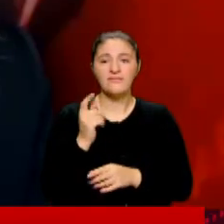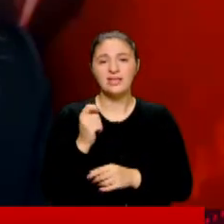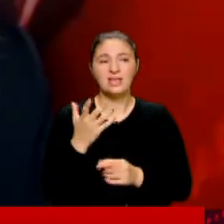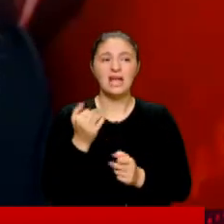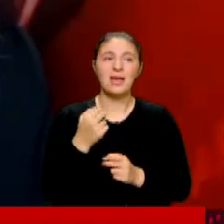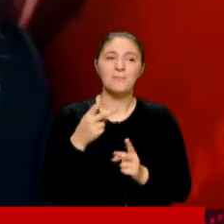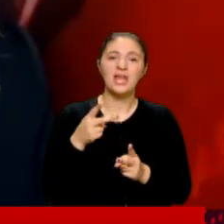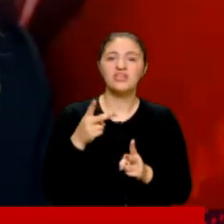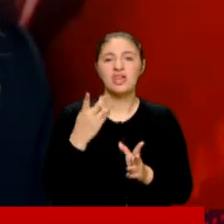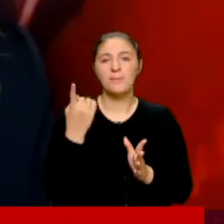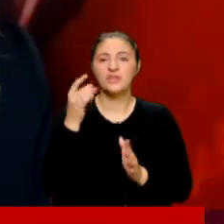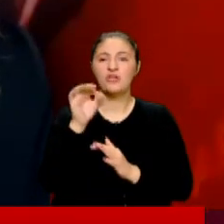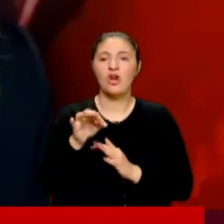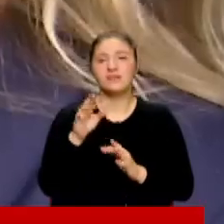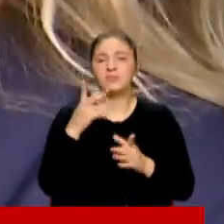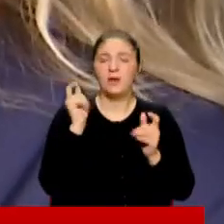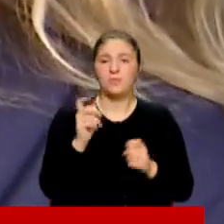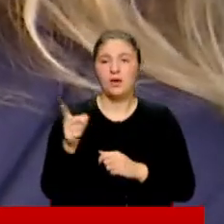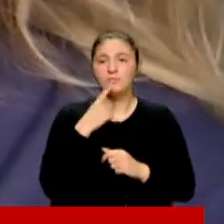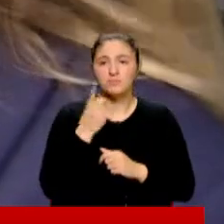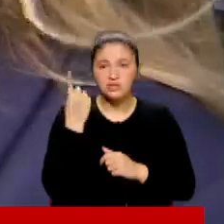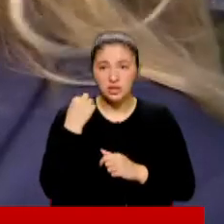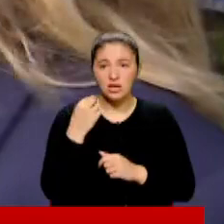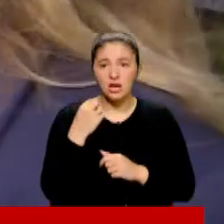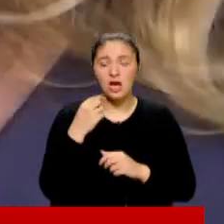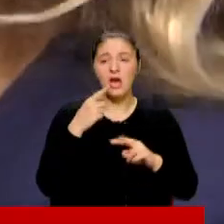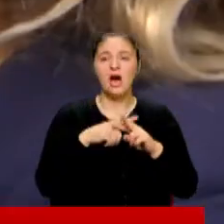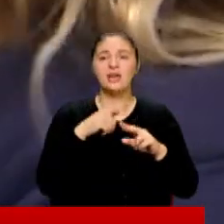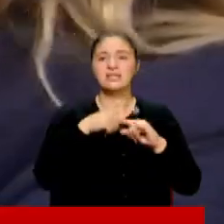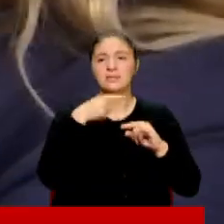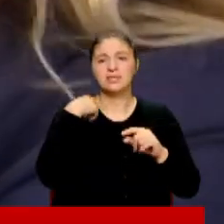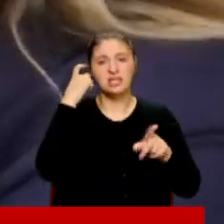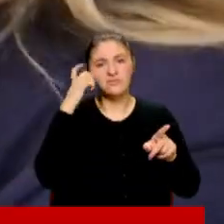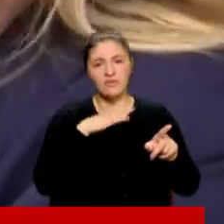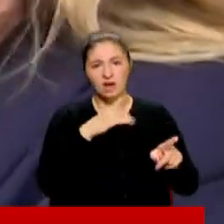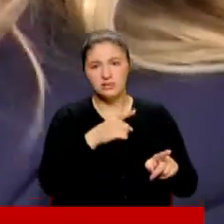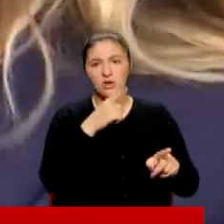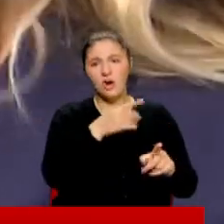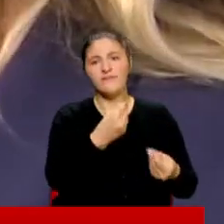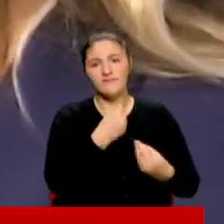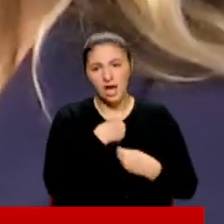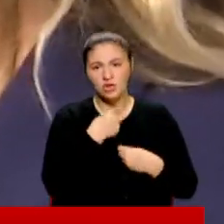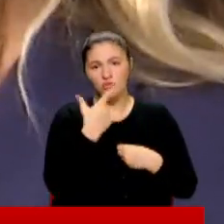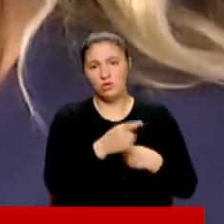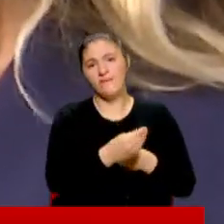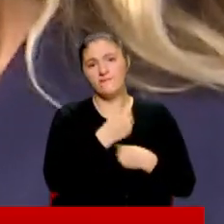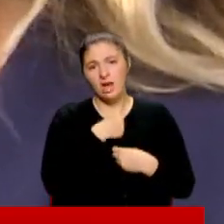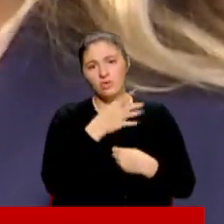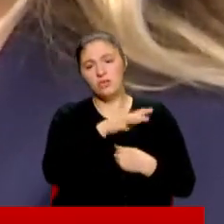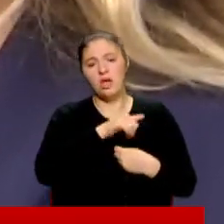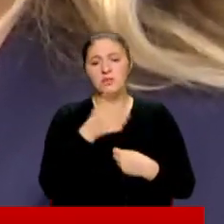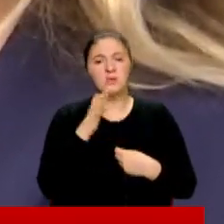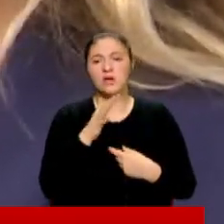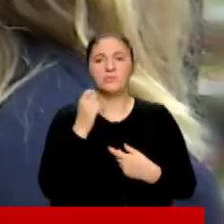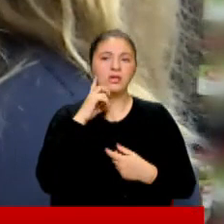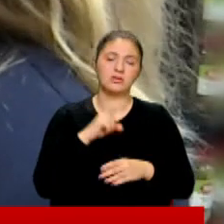hani alabileceği bir noktaya getiriyor. Geçen sene Akhisar'da bir tanıdığımız vardı. O getirdi köyden. Ondan aldık. Başka da